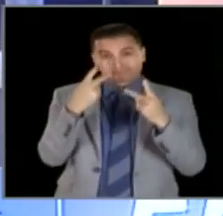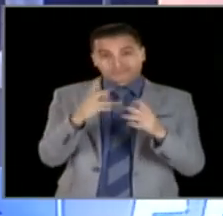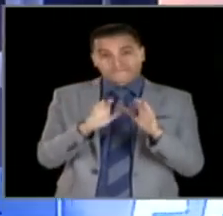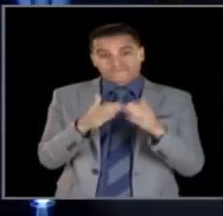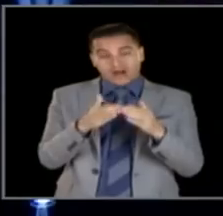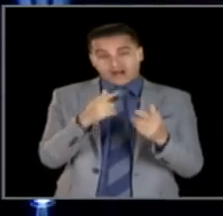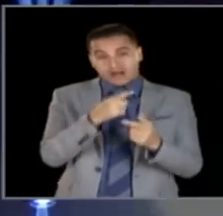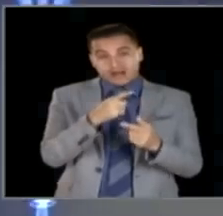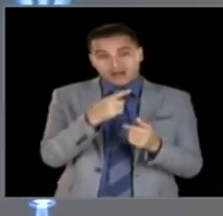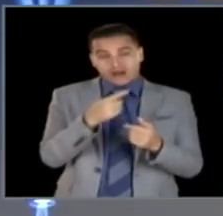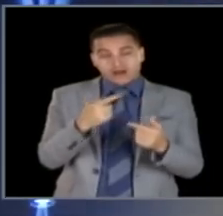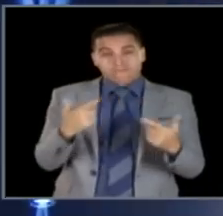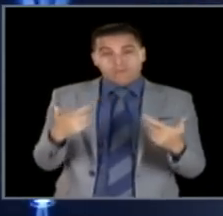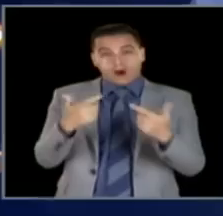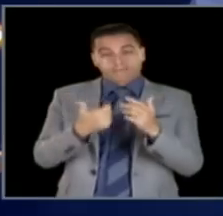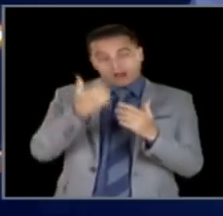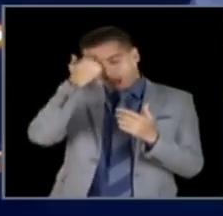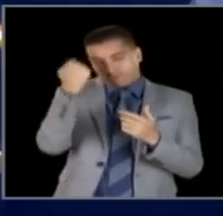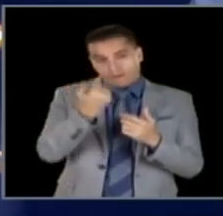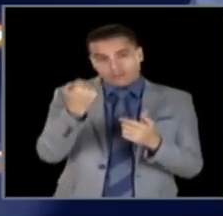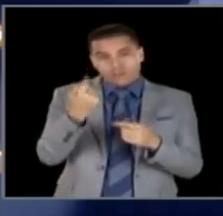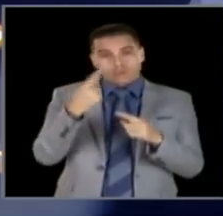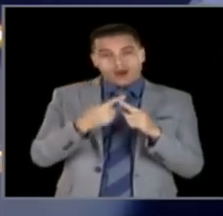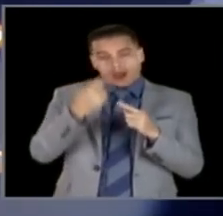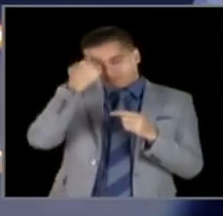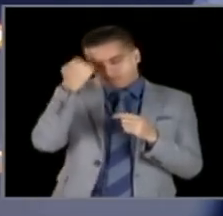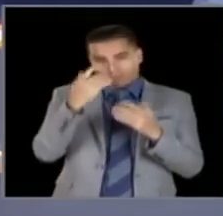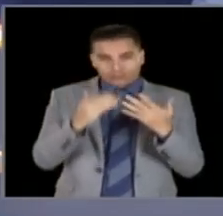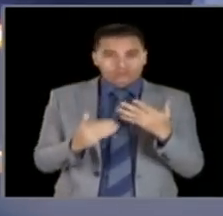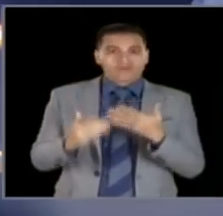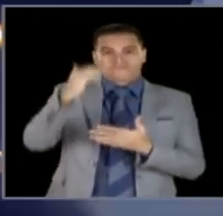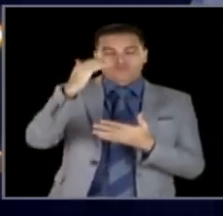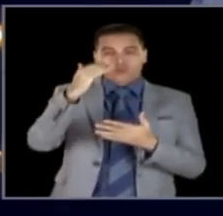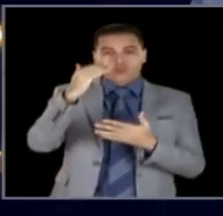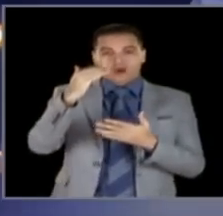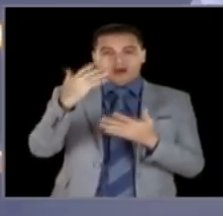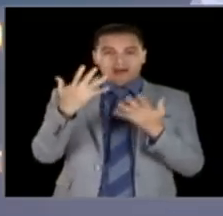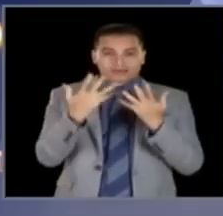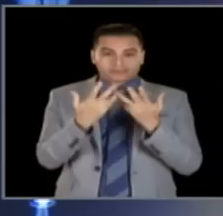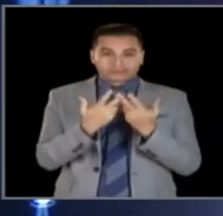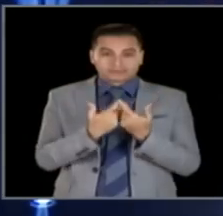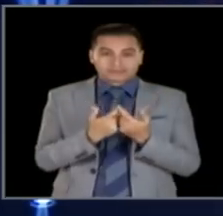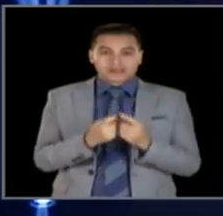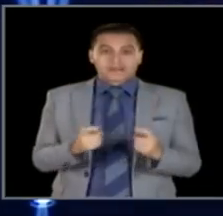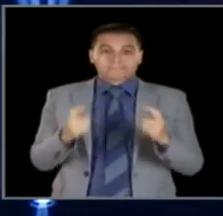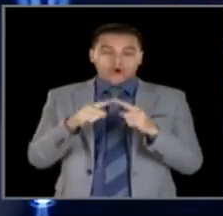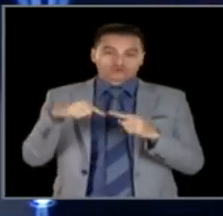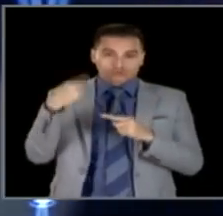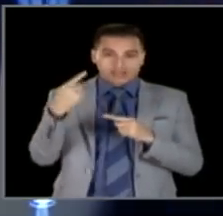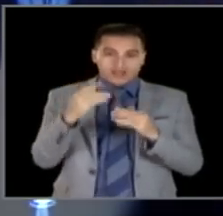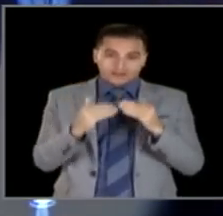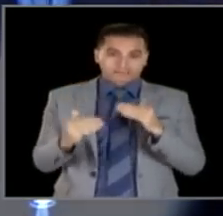فريق فايترز، ألف مبروك الثلاث نقاط، وألف مبروك صدارة المجموعة حتى الماتش اللي